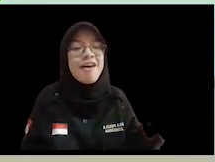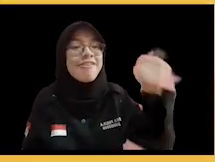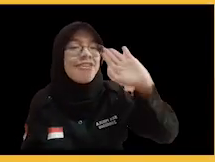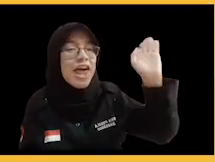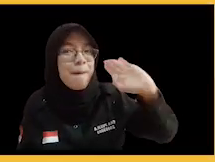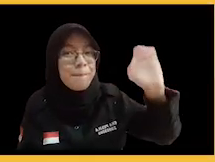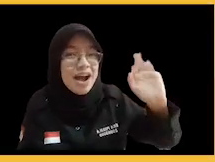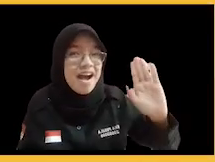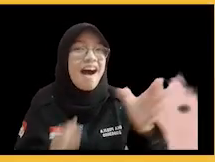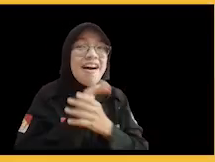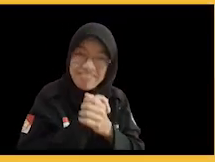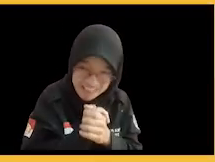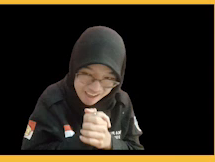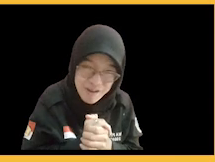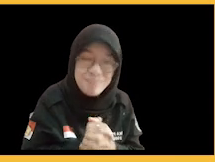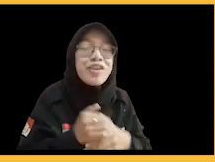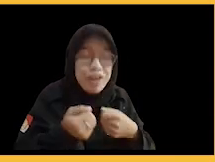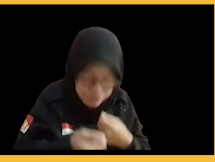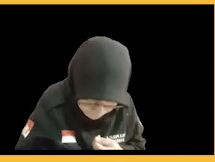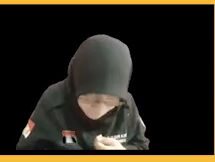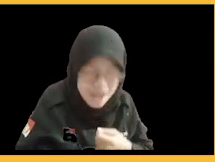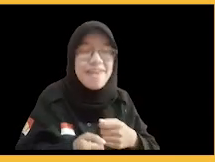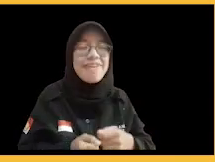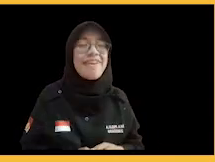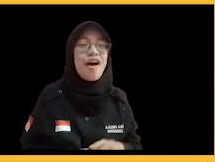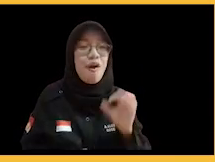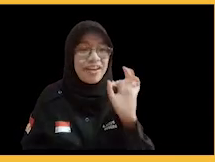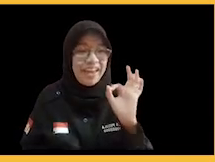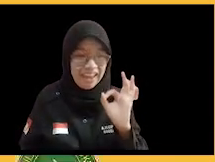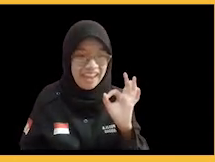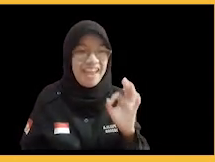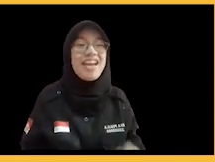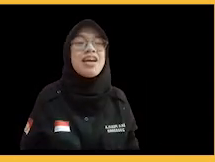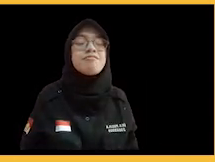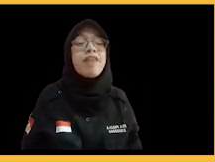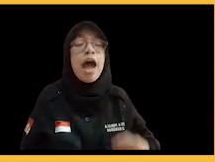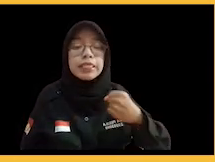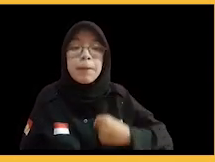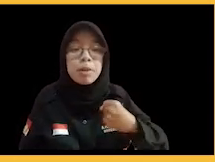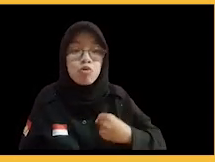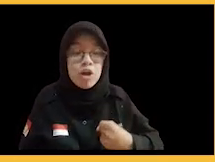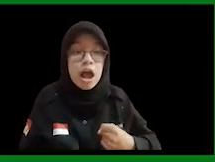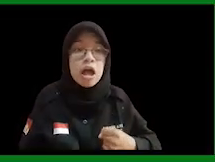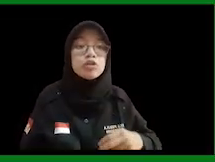Petugas kami akan menyapa dengan 5S, senyum, sapa, salam, sopan, dan santun.